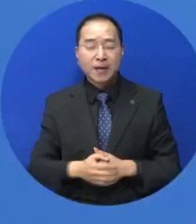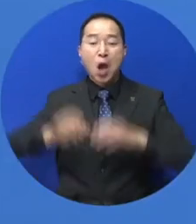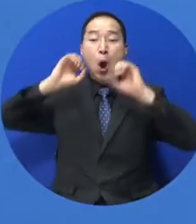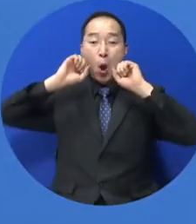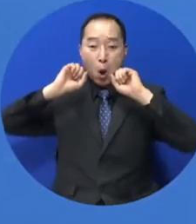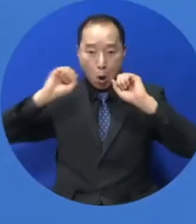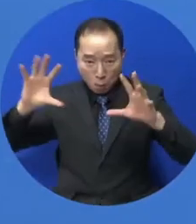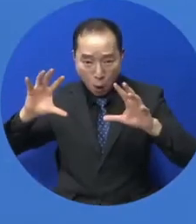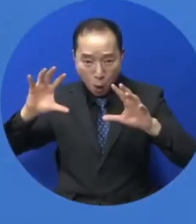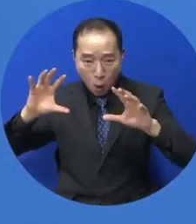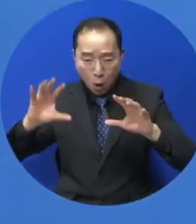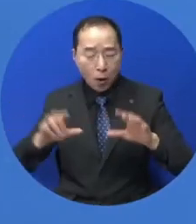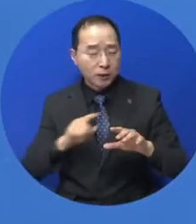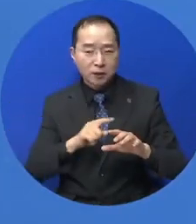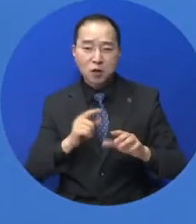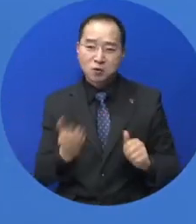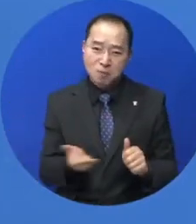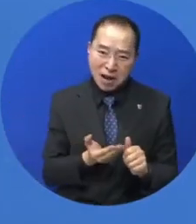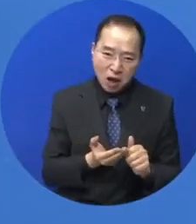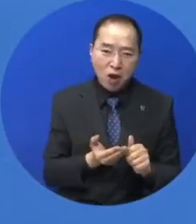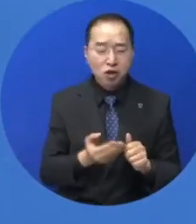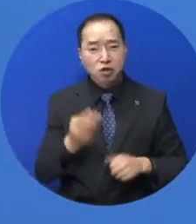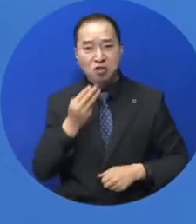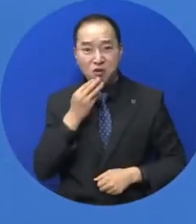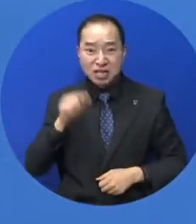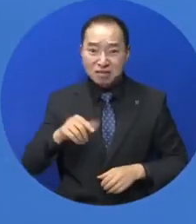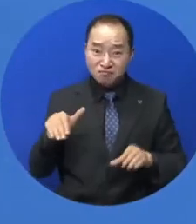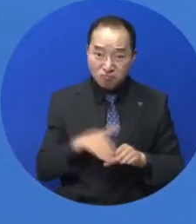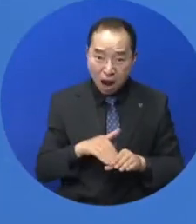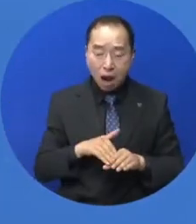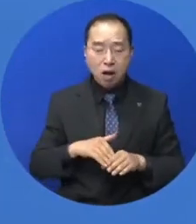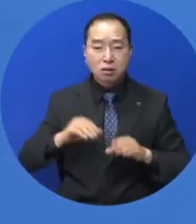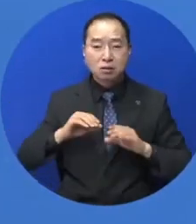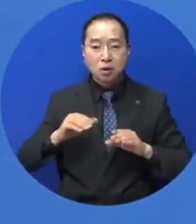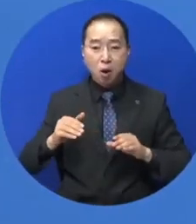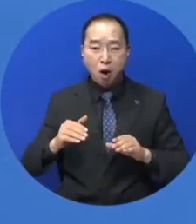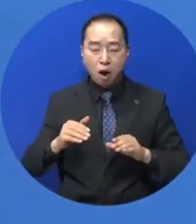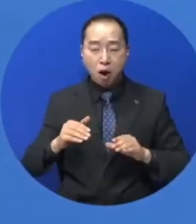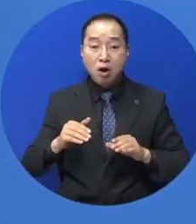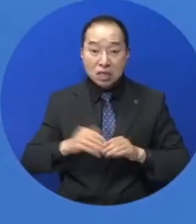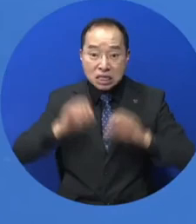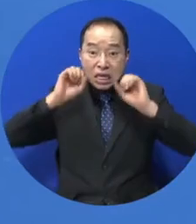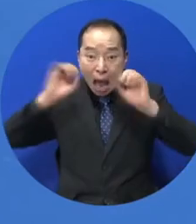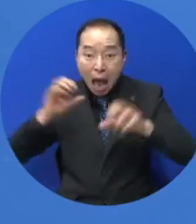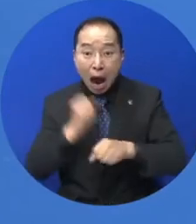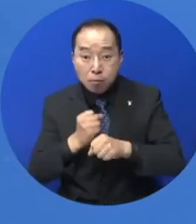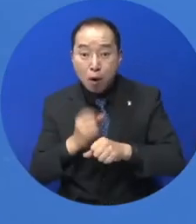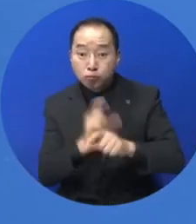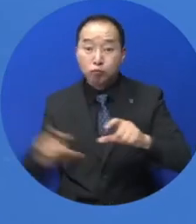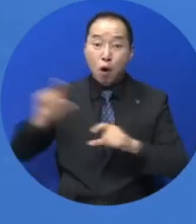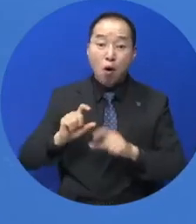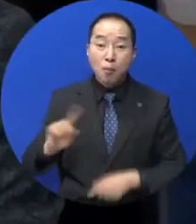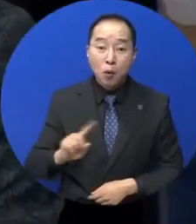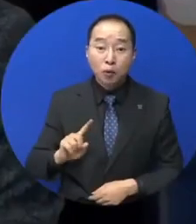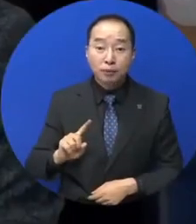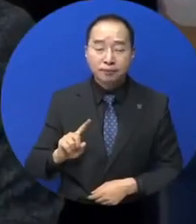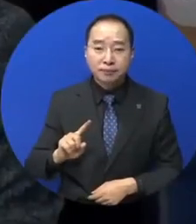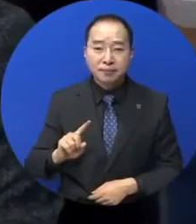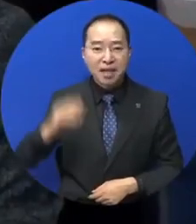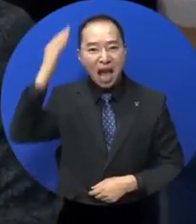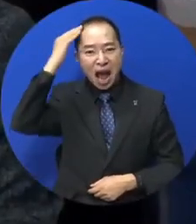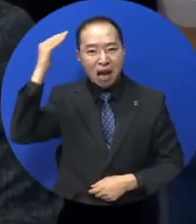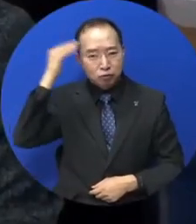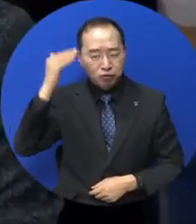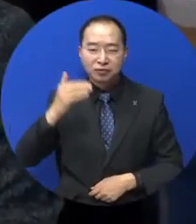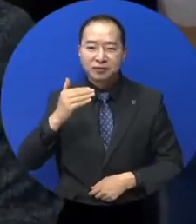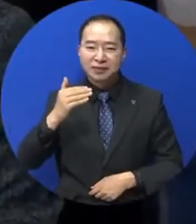홍보, 유지, 발전, 서울의 이 문화를 홍보, 유지, 발전시키는 것은 물론 이것을